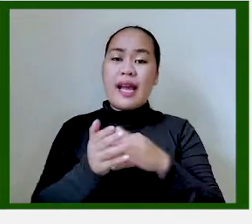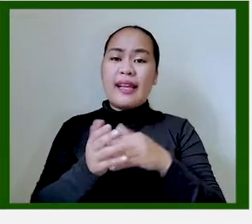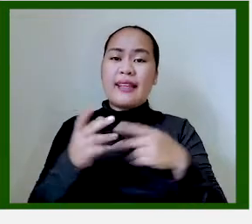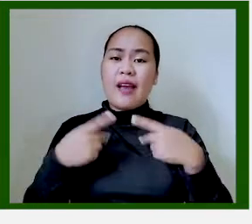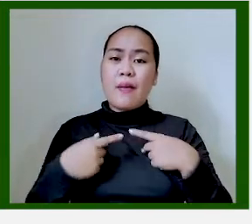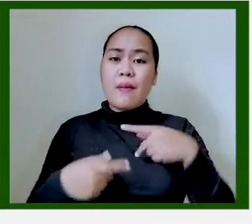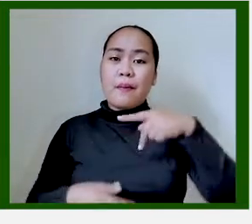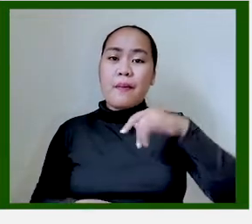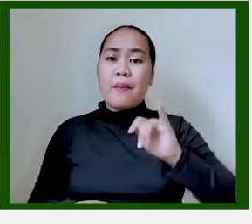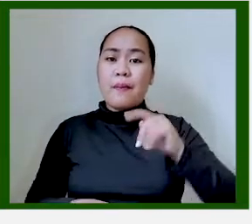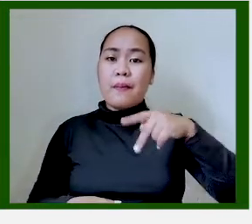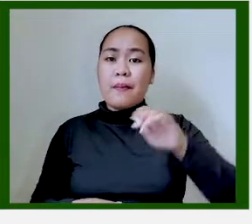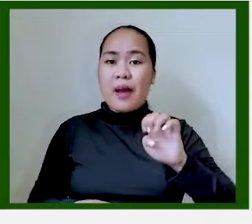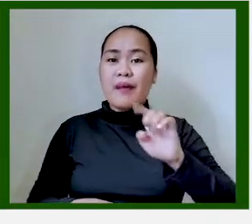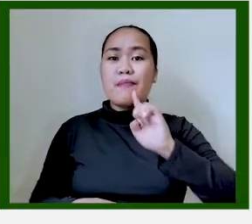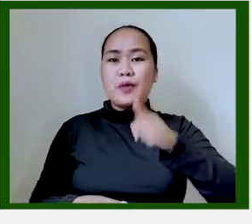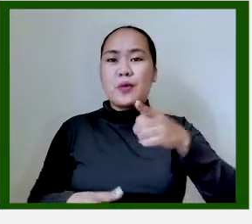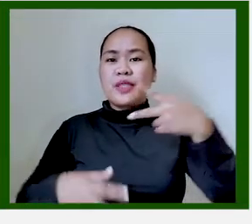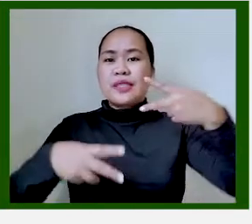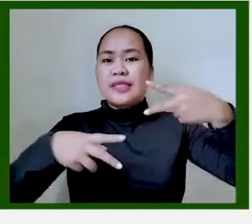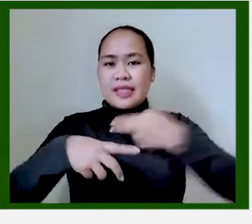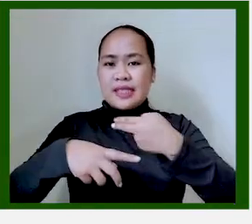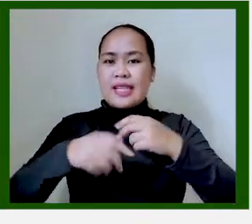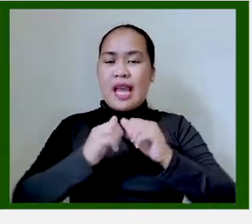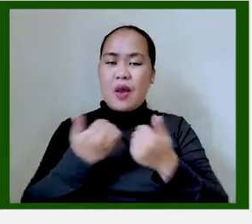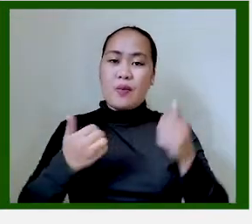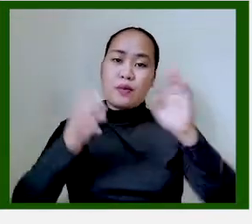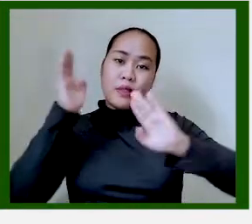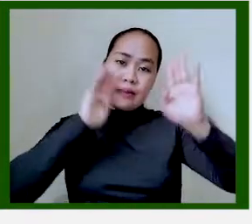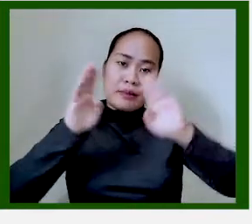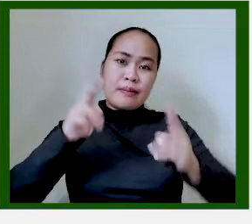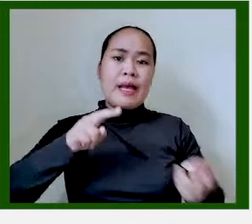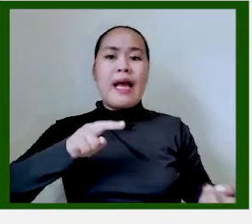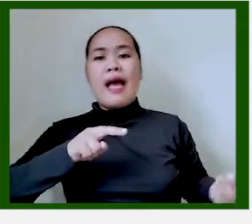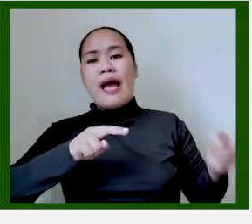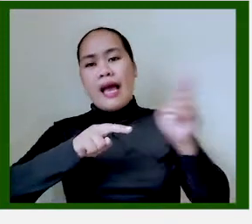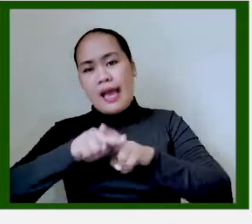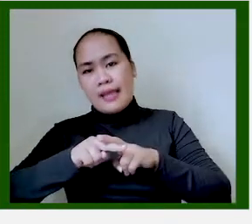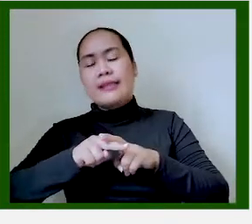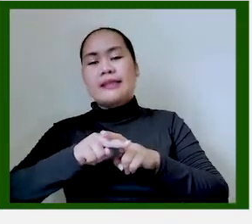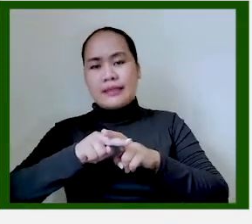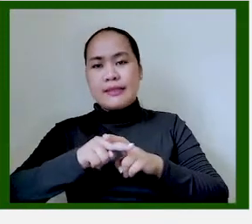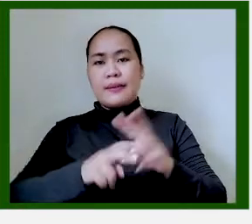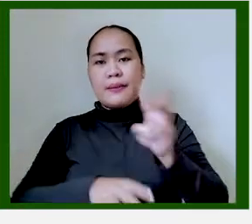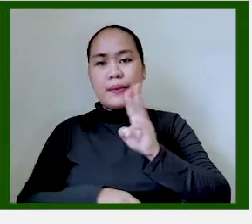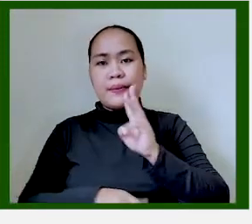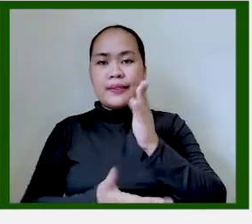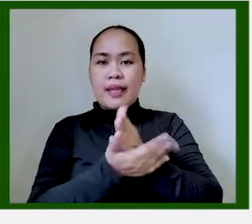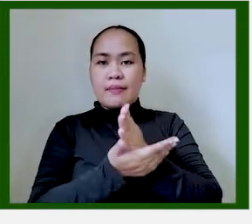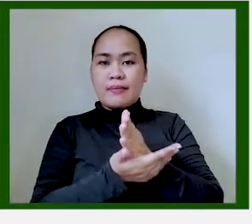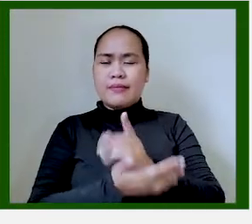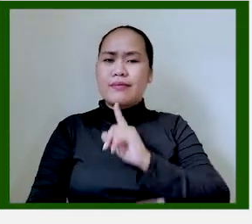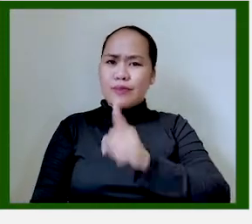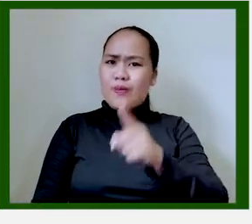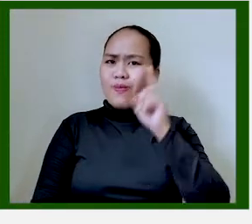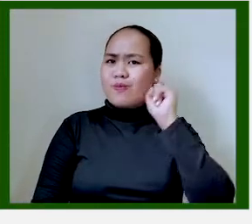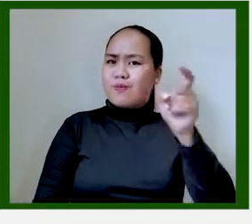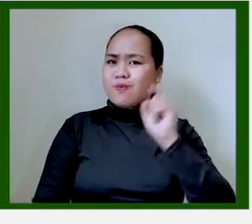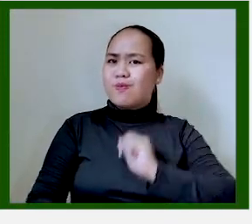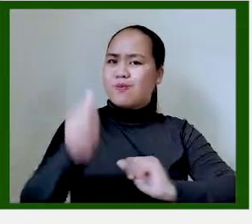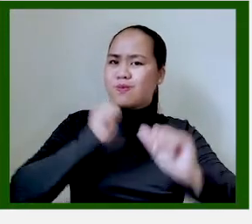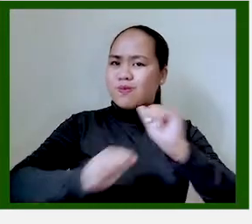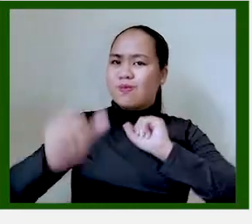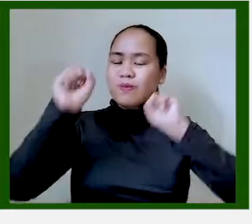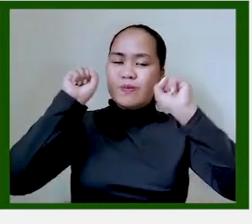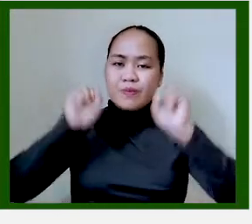ba? Nako, water interruption, dagdag problema na naman po sa atin. Pero napakabilis po ng action nila at dinivert